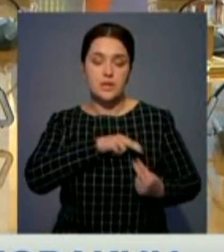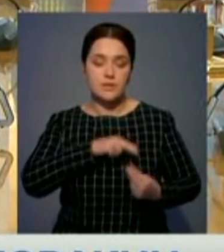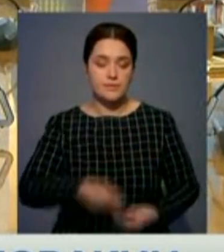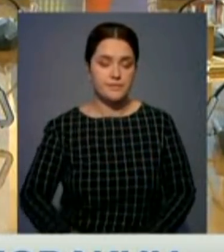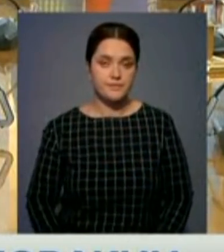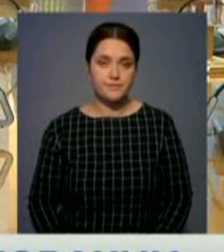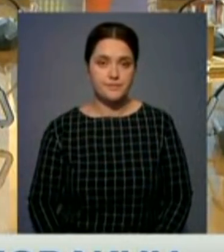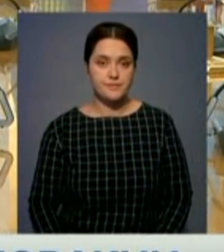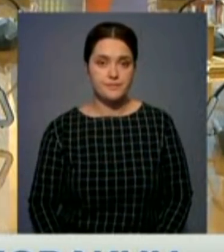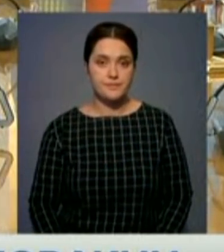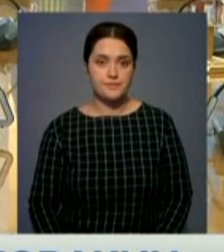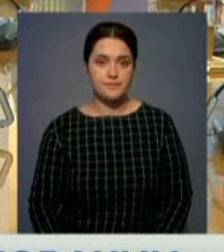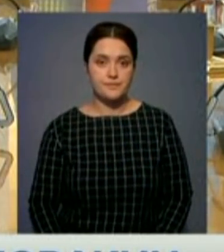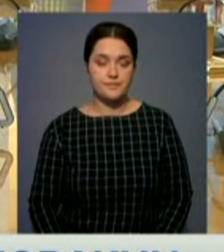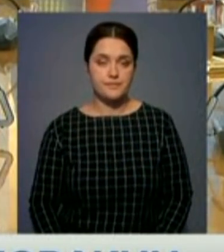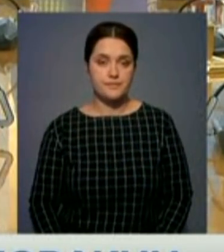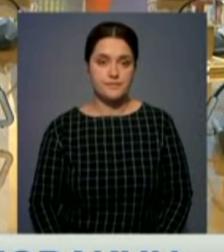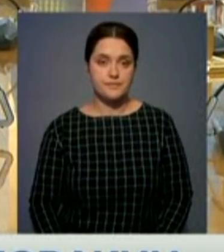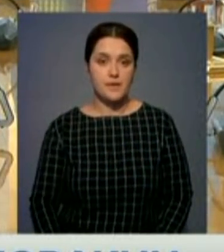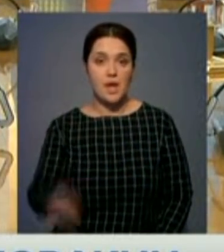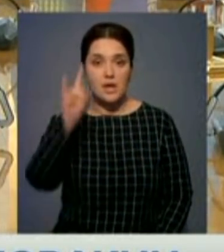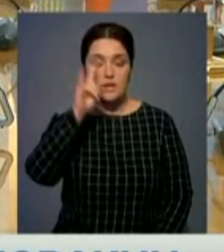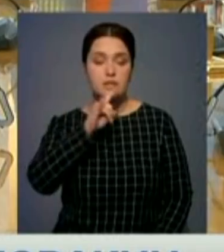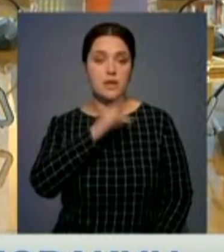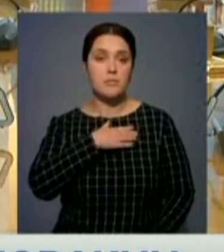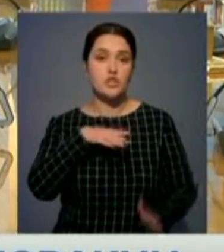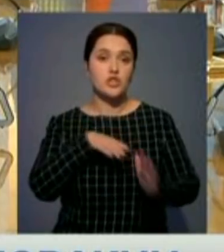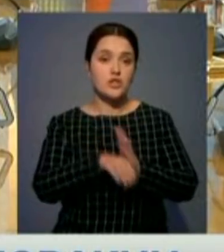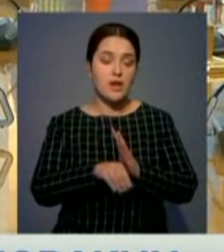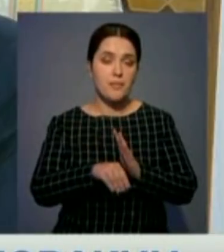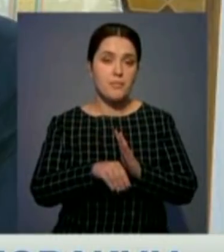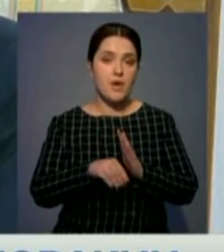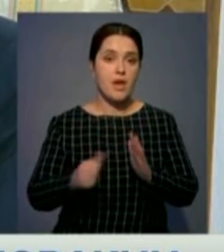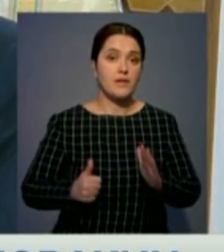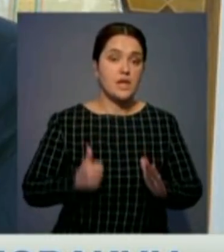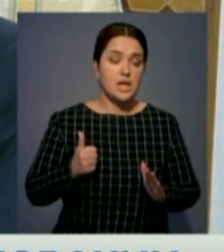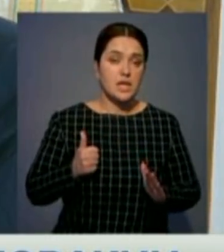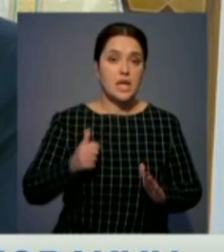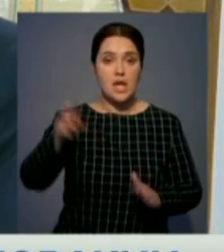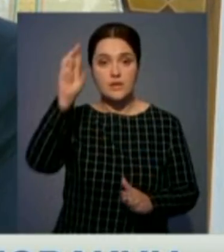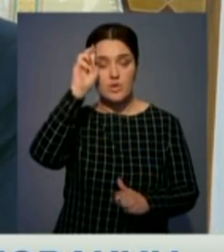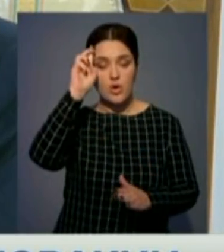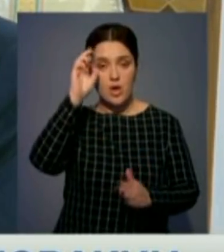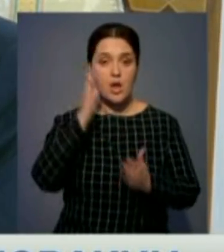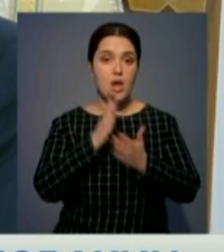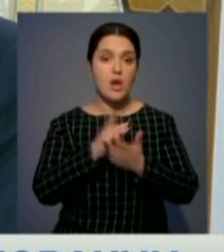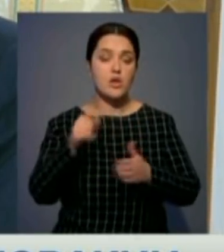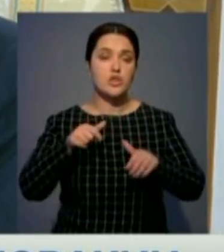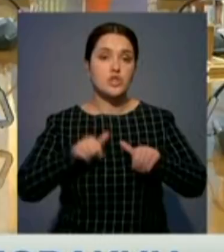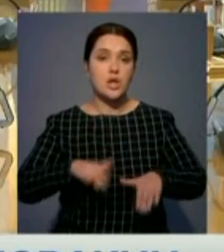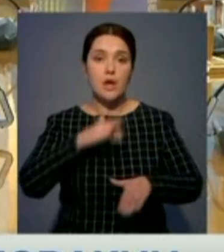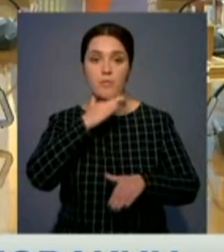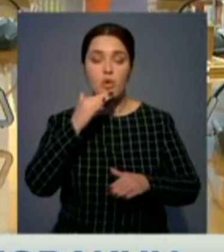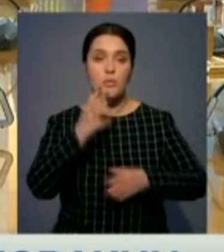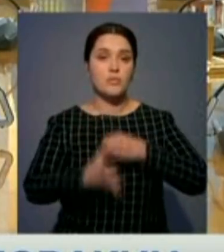президент. Казахстан мы считаем авторитетной страной и высоко оцениваем стабилизирующую роль вашей страны в решении многих